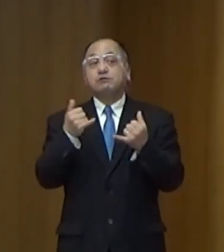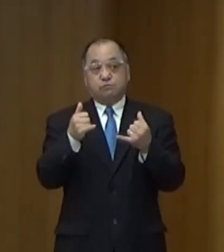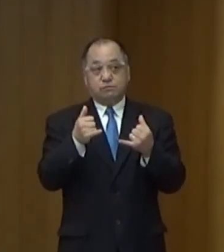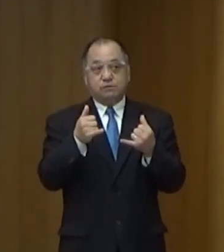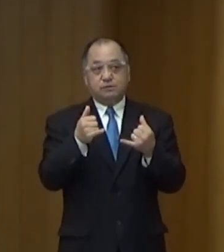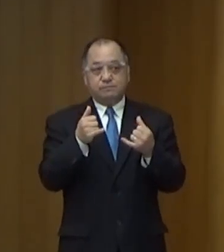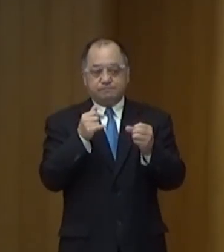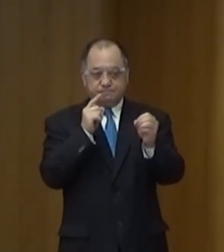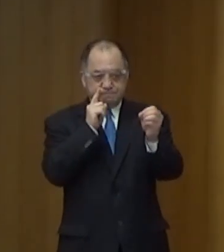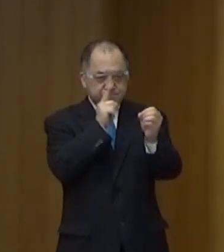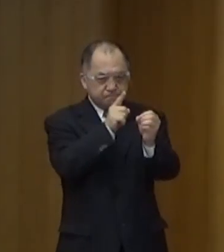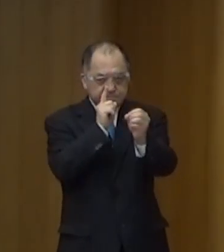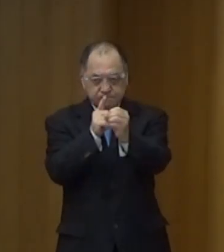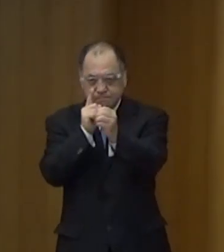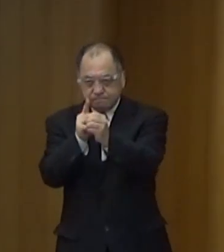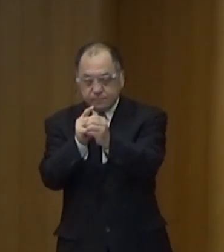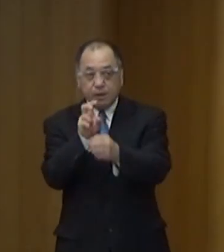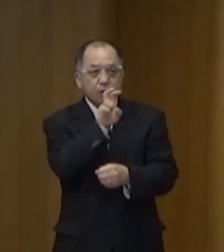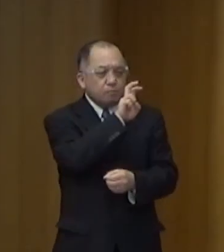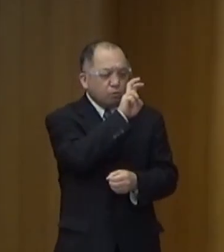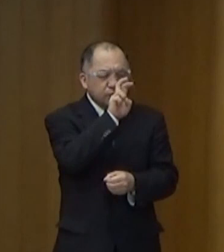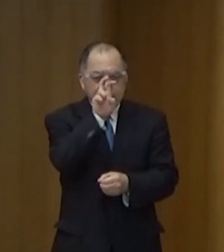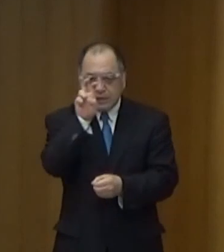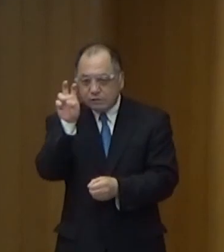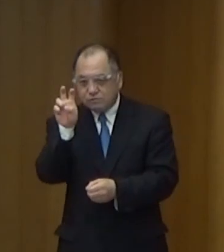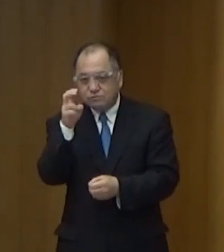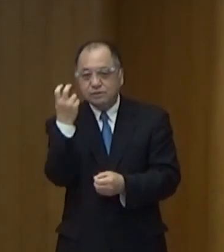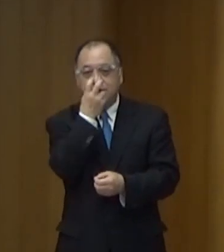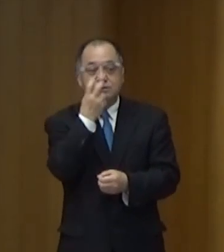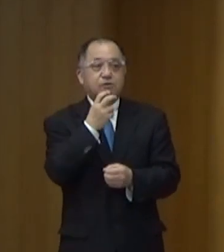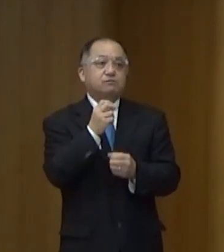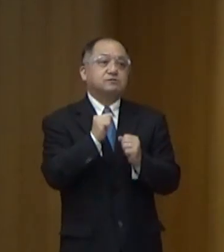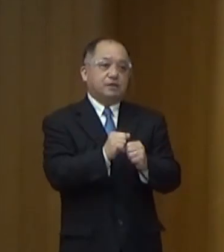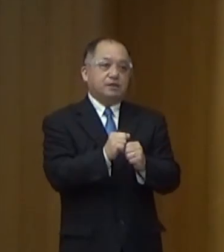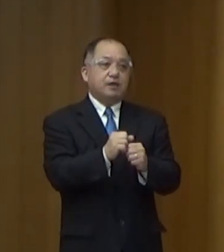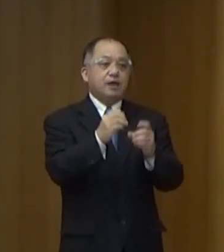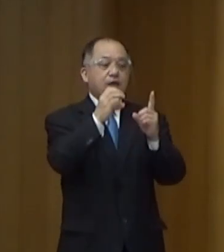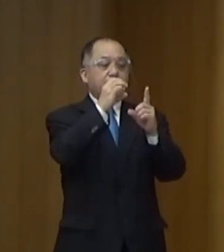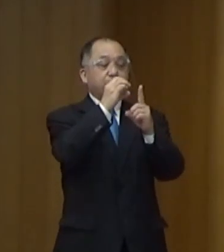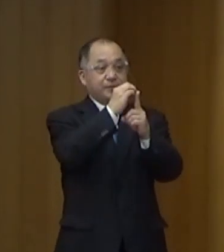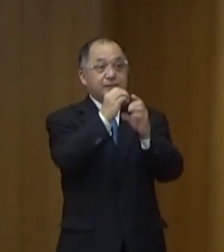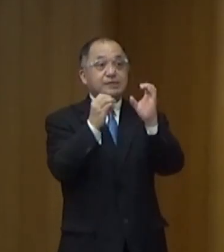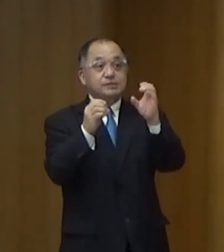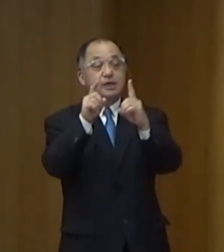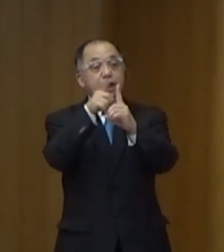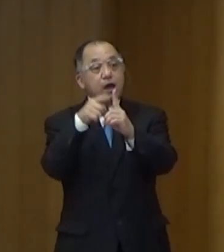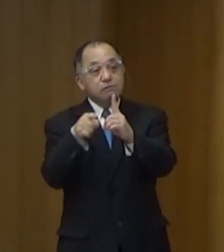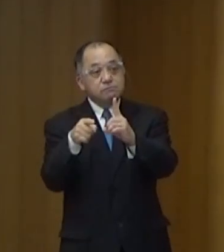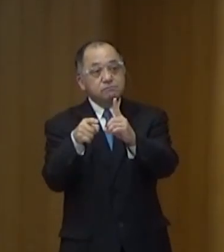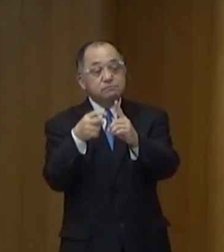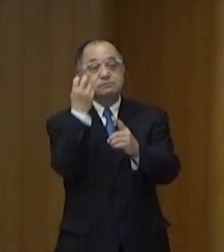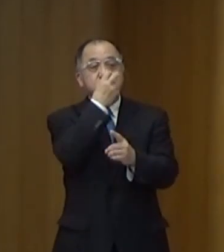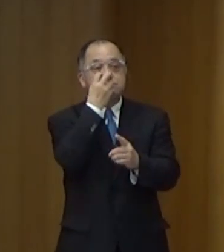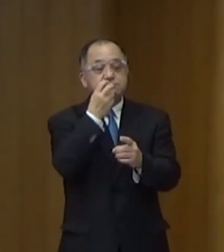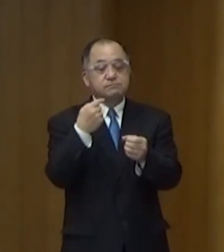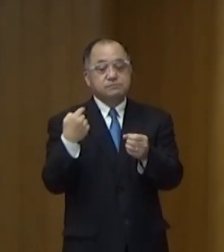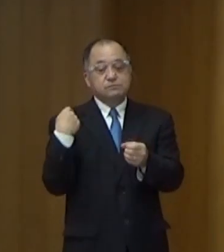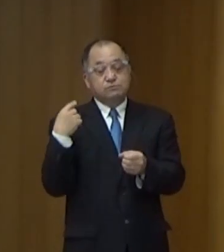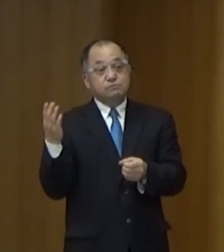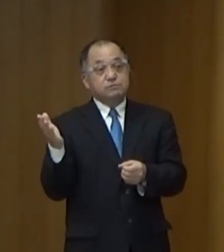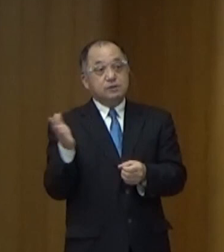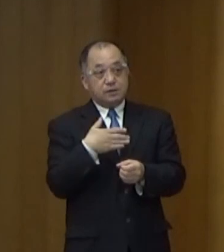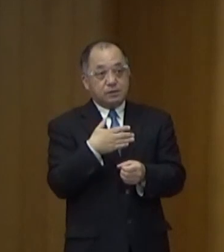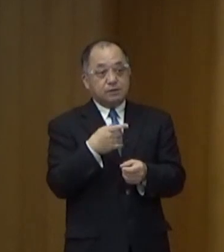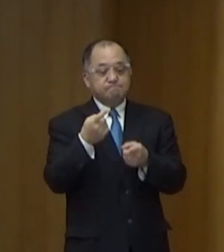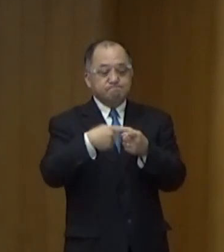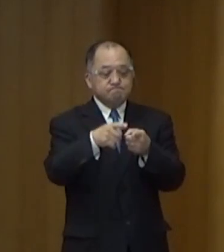焦点を当てたモニタリング検査ということで PCR 検査 を昨日から順次実施